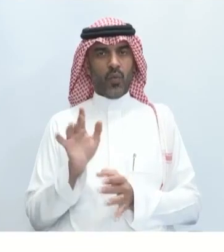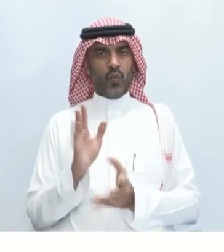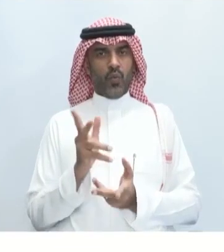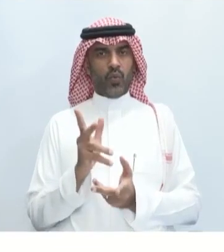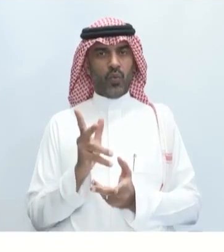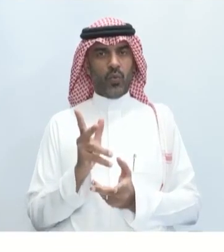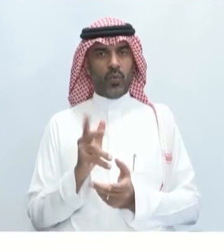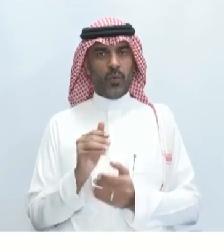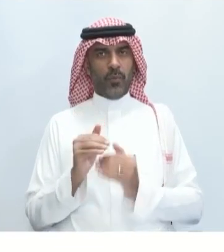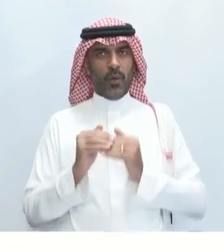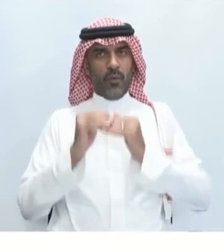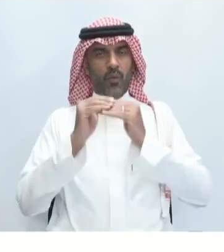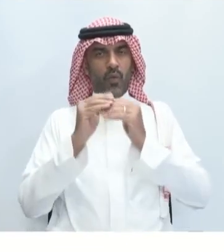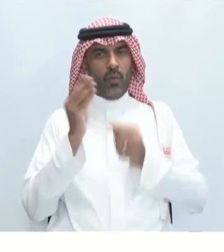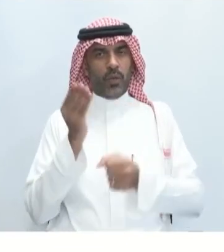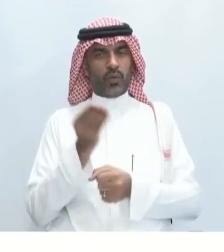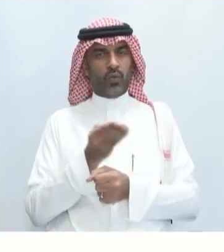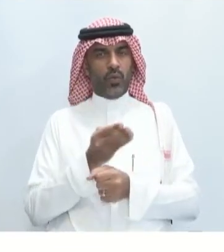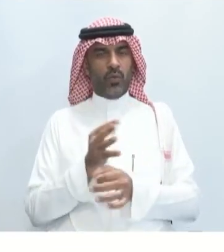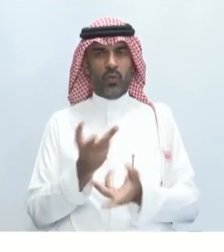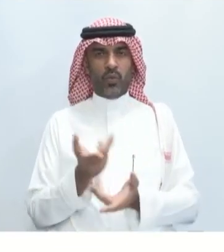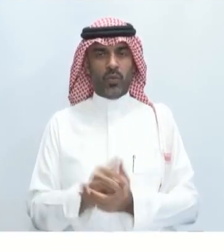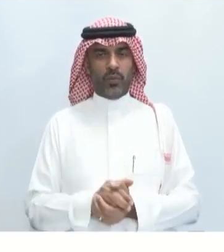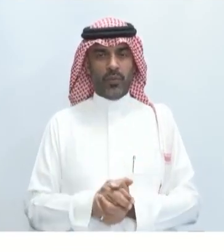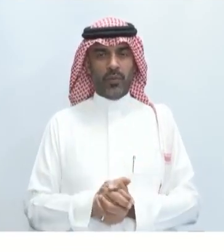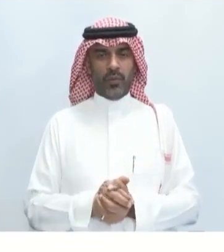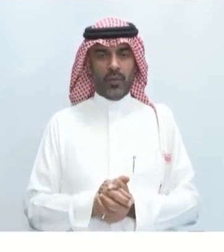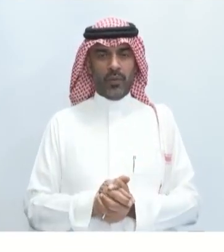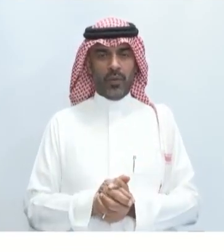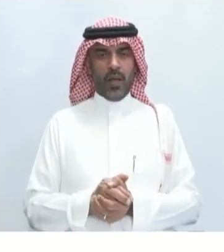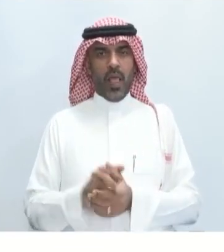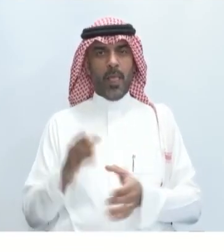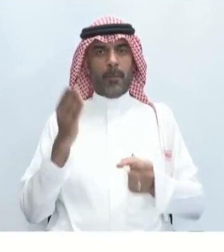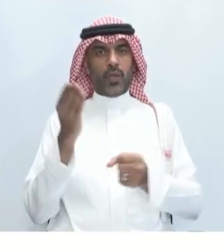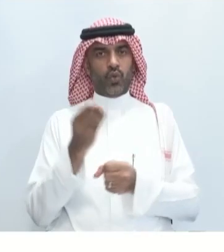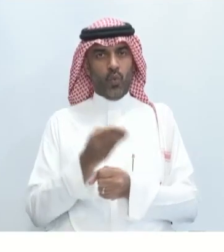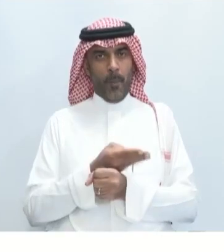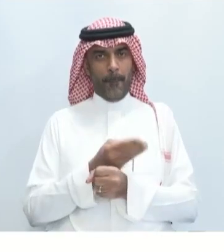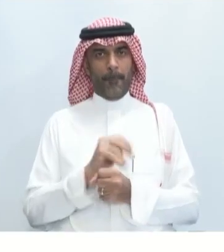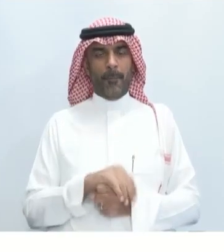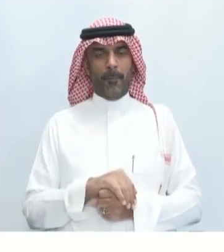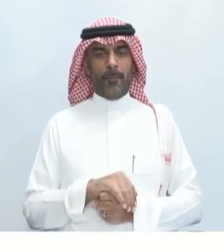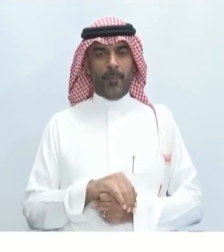تذكرون في الجمله ما حالته الاعرابيه حالته الاعرابيه منصوب